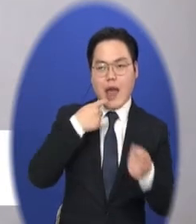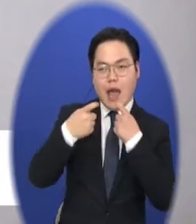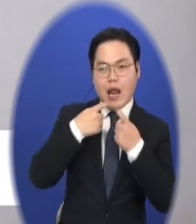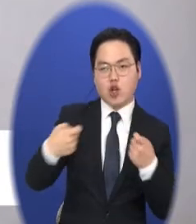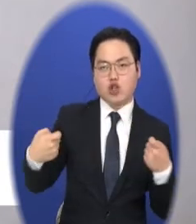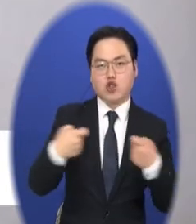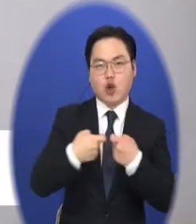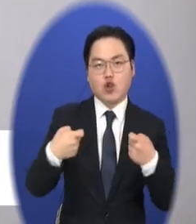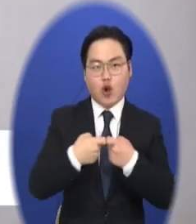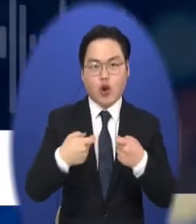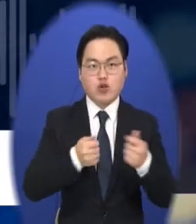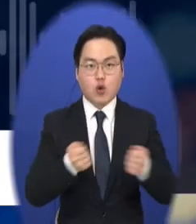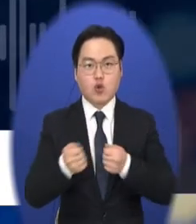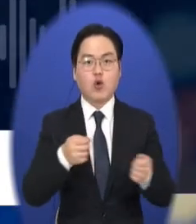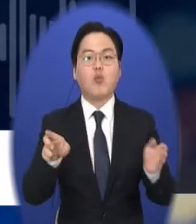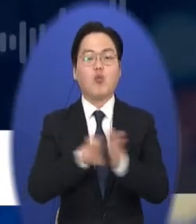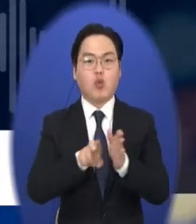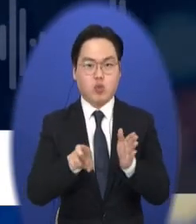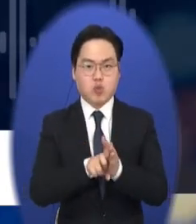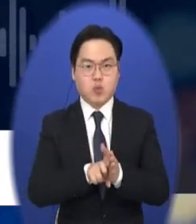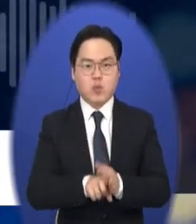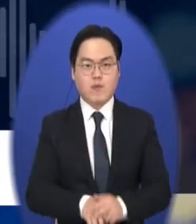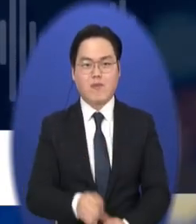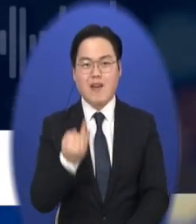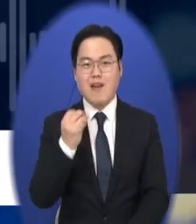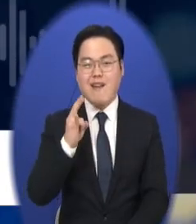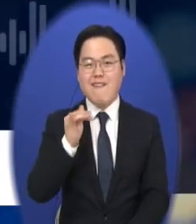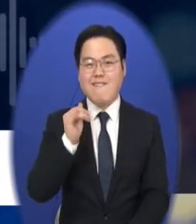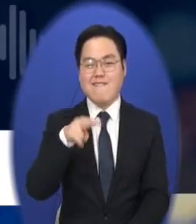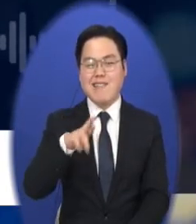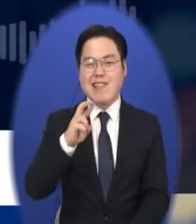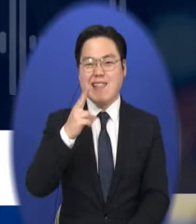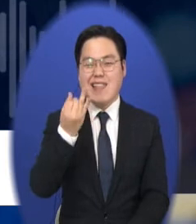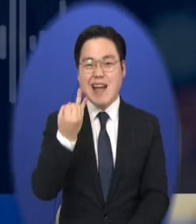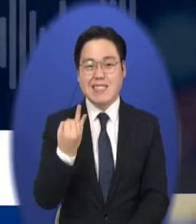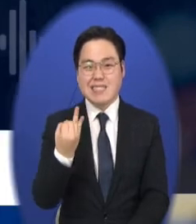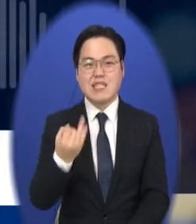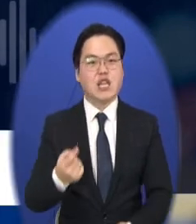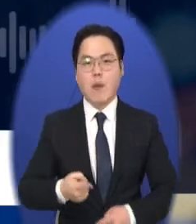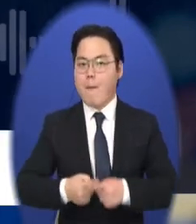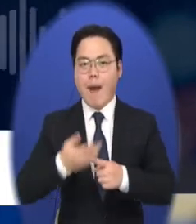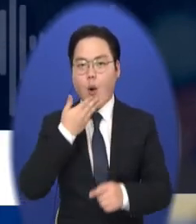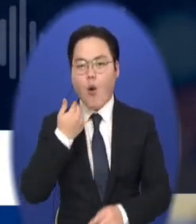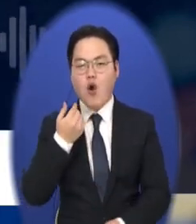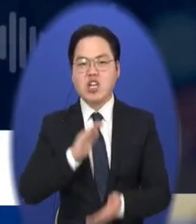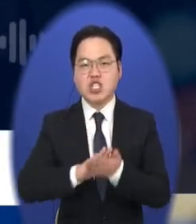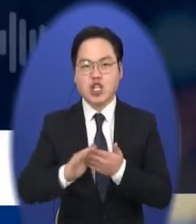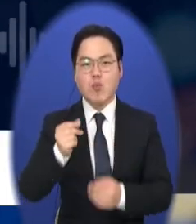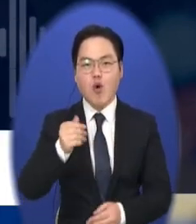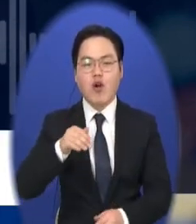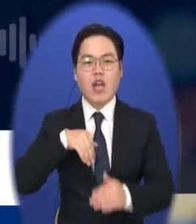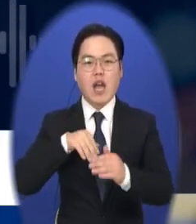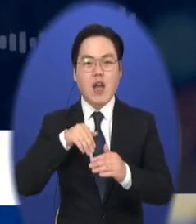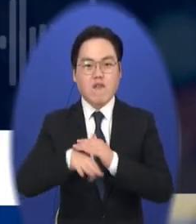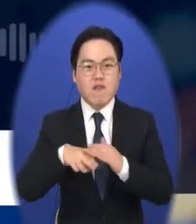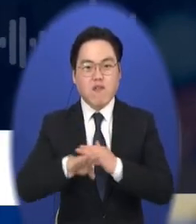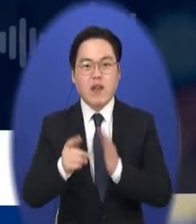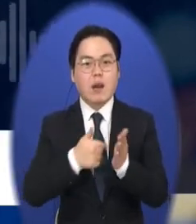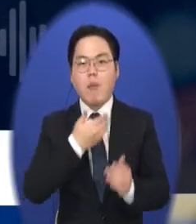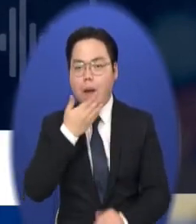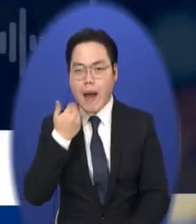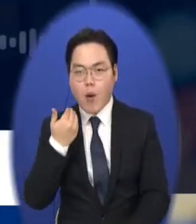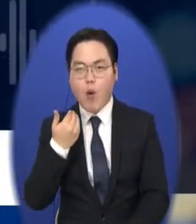нөхцөл бүрдэж болох юма гэж харж байна. Инфляцийг бол нэмэгдүүлэхгүй, мөнгө хэвлэхгүй. Нөгөө талаас нь бол одоо улсын өрийг бол бас